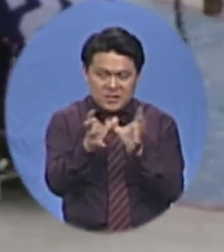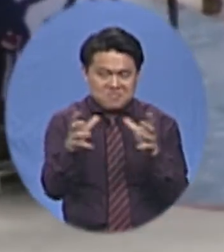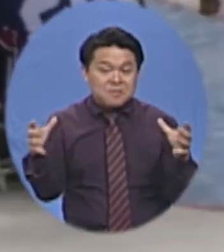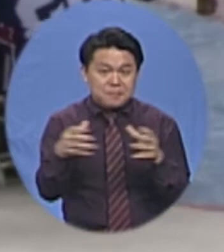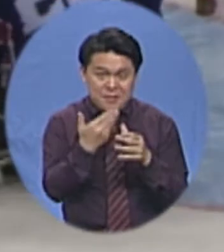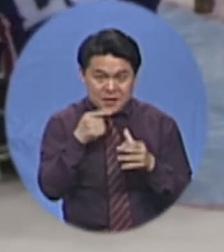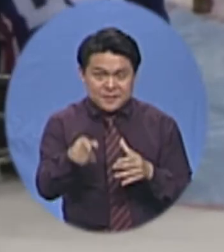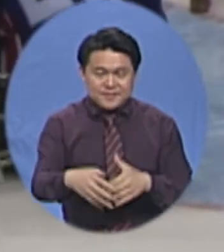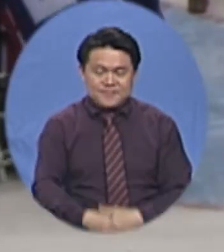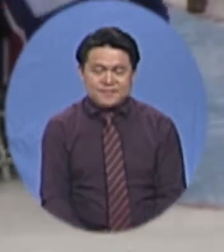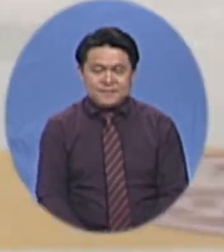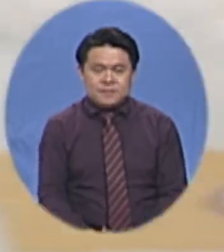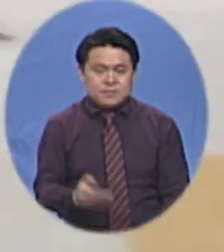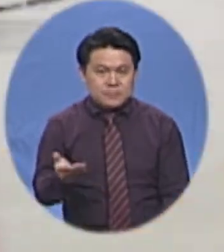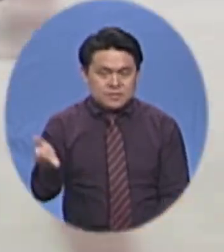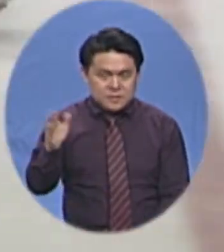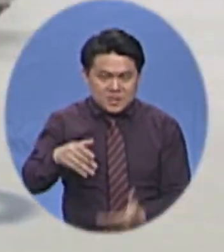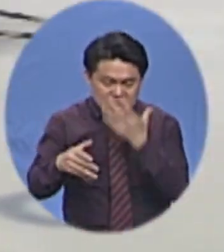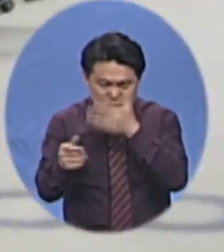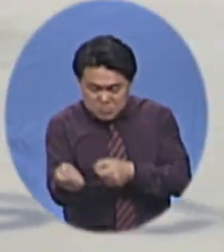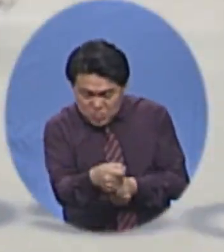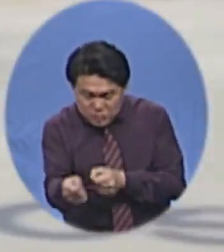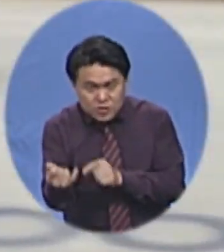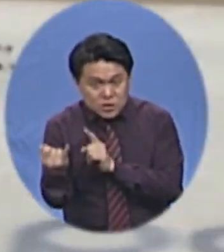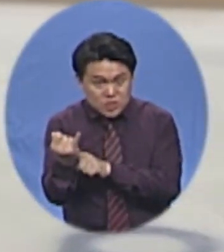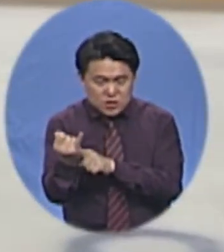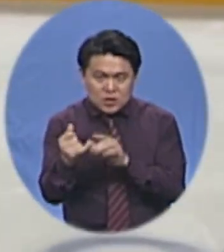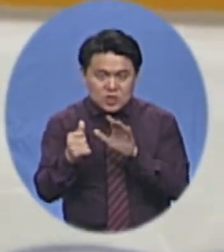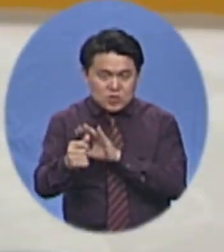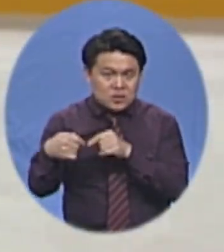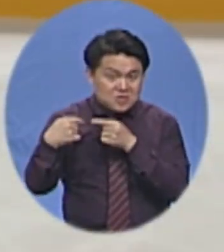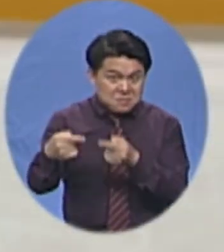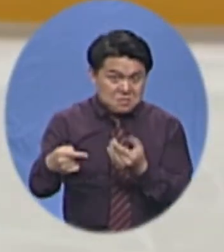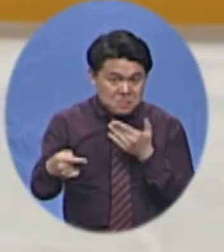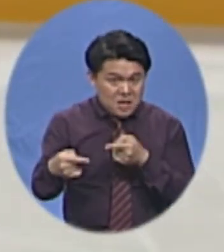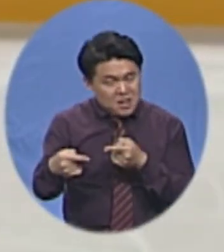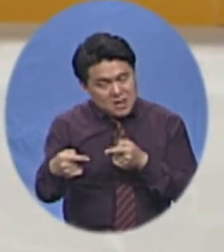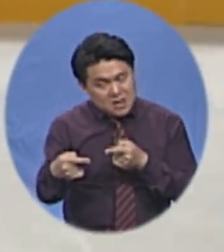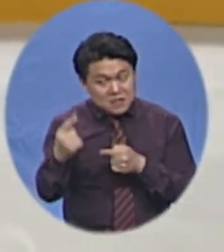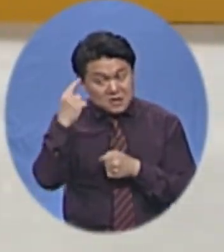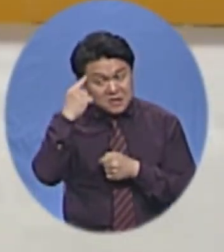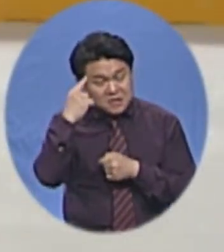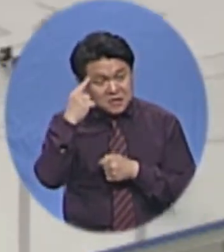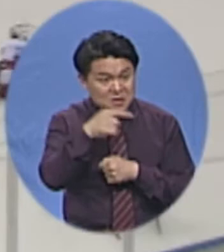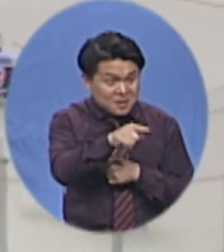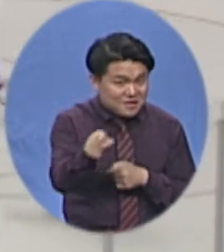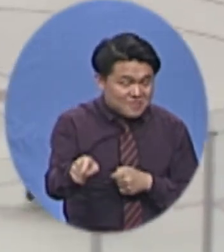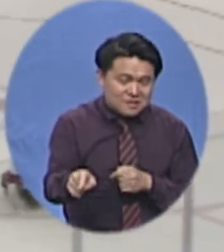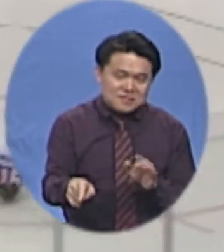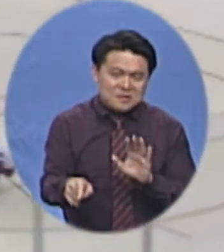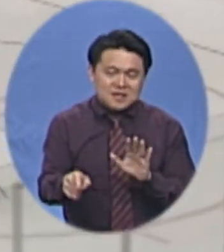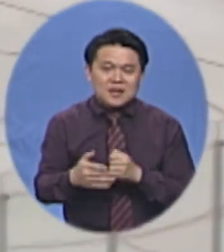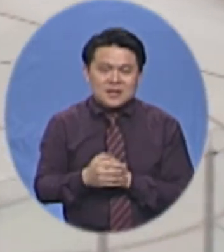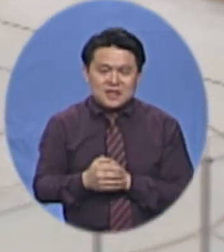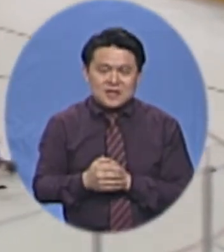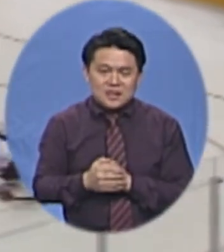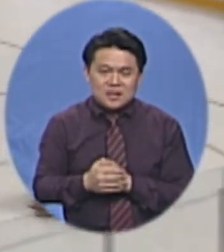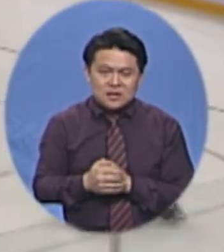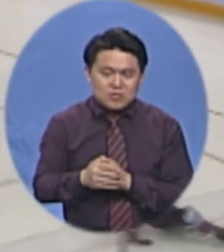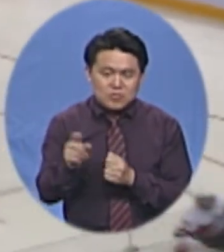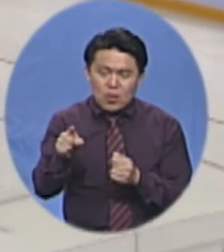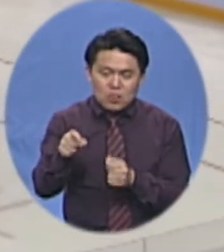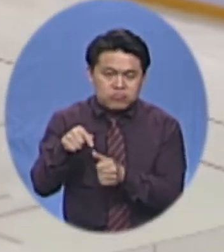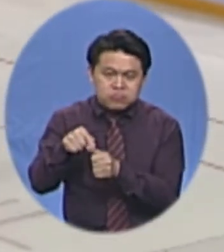이룰 수 있답니다. 하지만 아이스하키도 여자 선수가 참가할 수 있나? 라고 생각할 수 있는데요. 강제